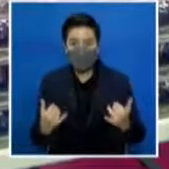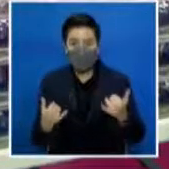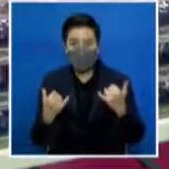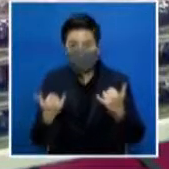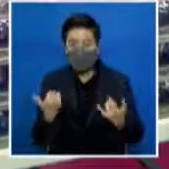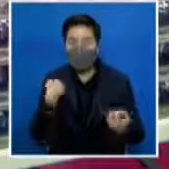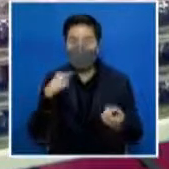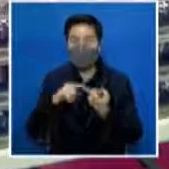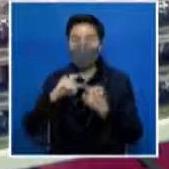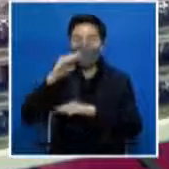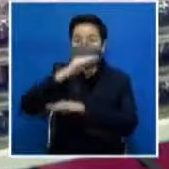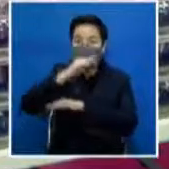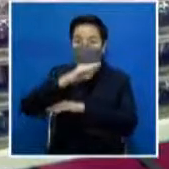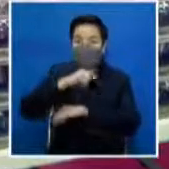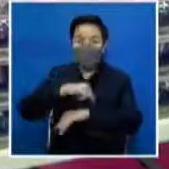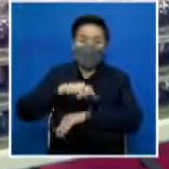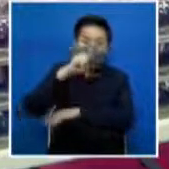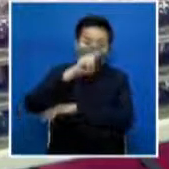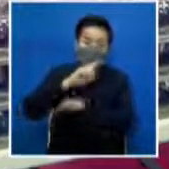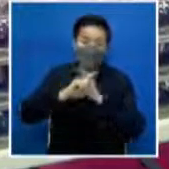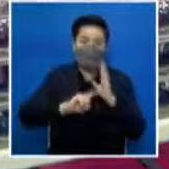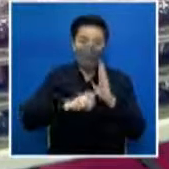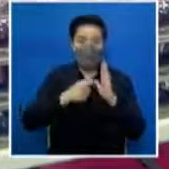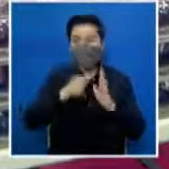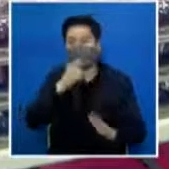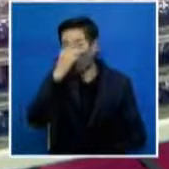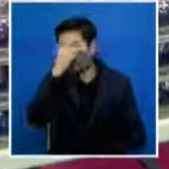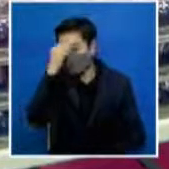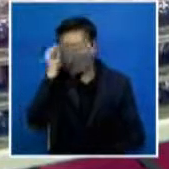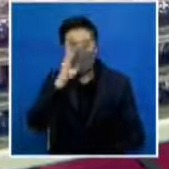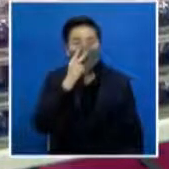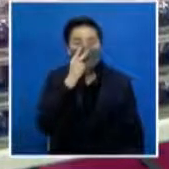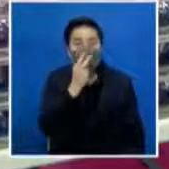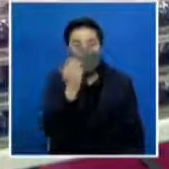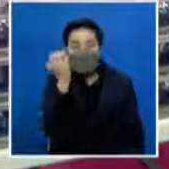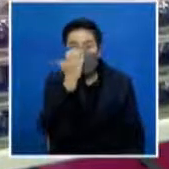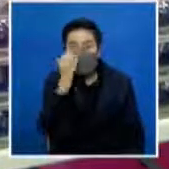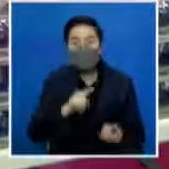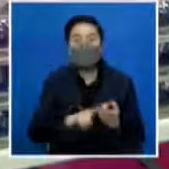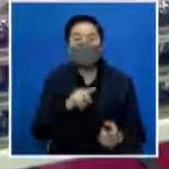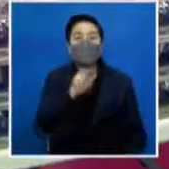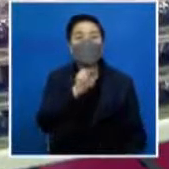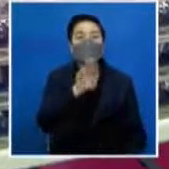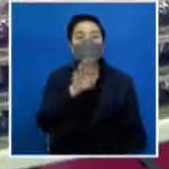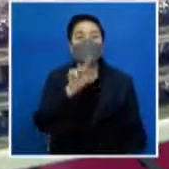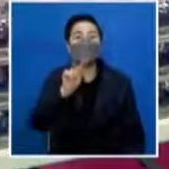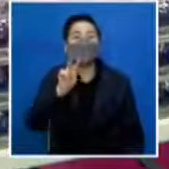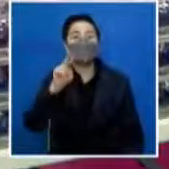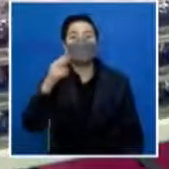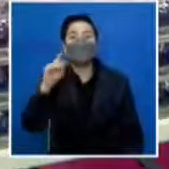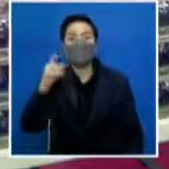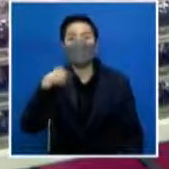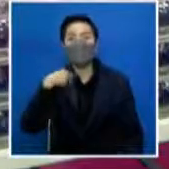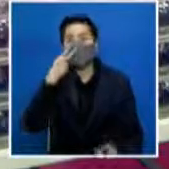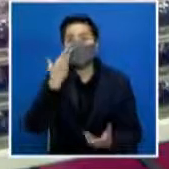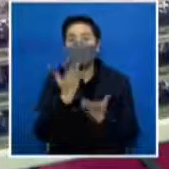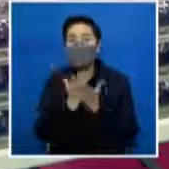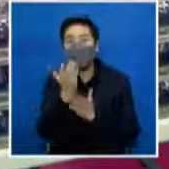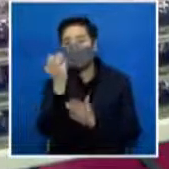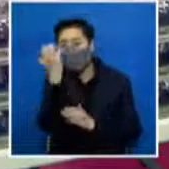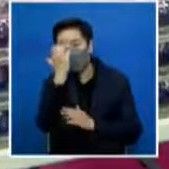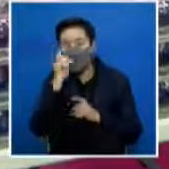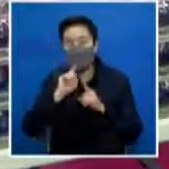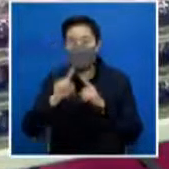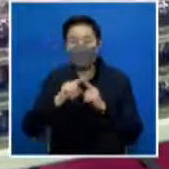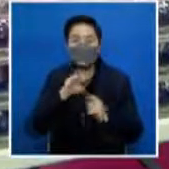นี้นะคะในช่วงบ่ายเวลา 13:00 นอย่าลืมกลับมาติดตามรับชมการถ่ายทอดสดการออกรางวัลสลากออมสินพิเศษ3ปี